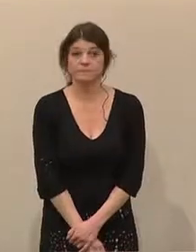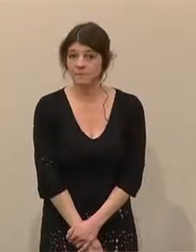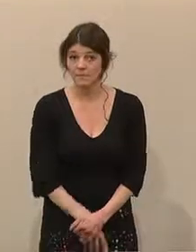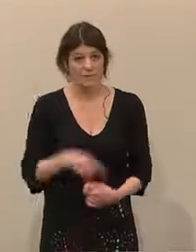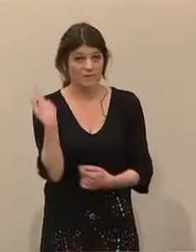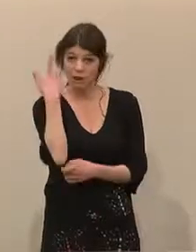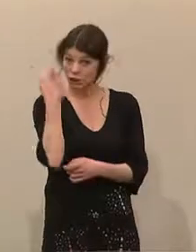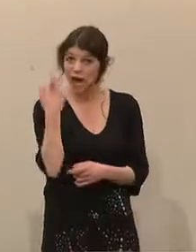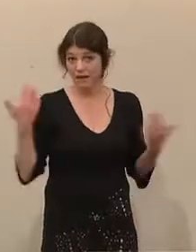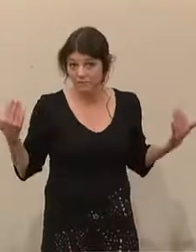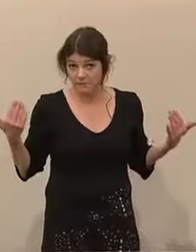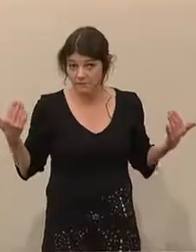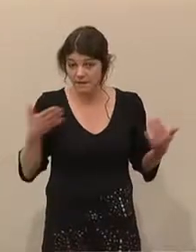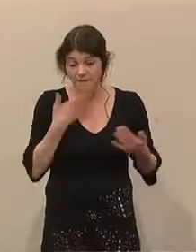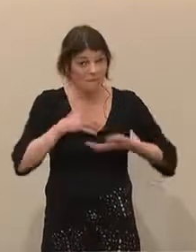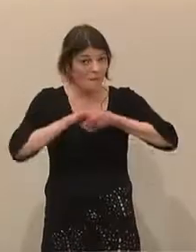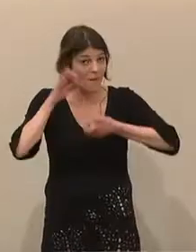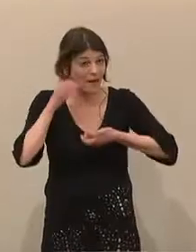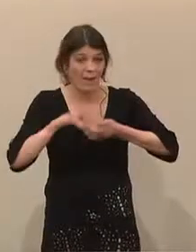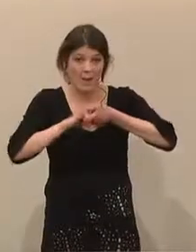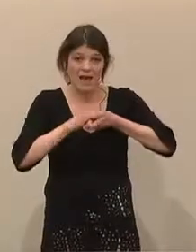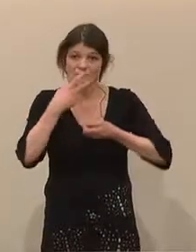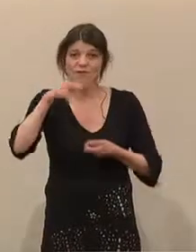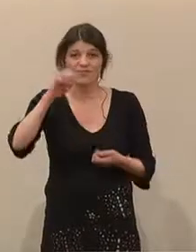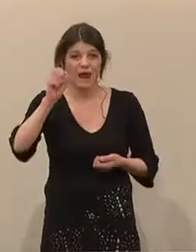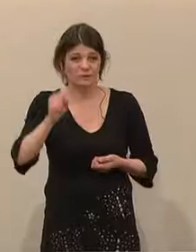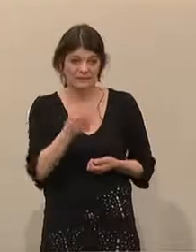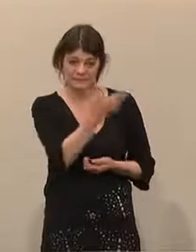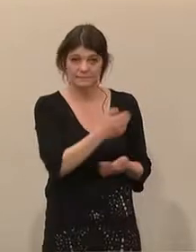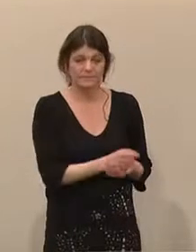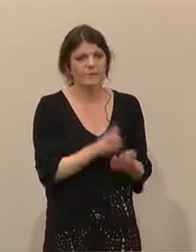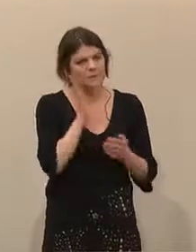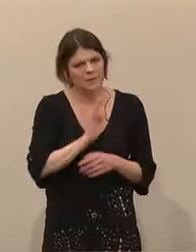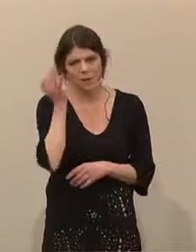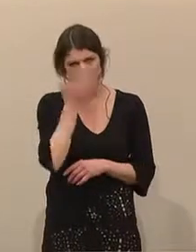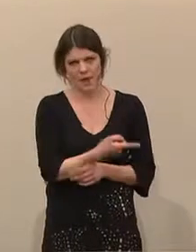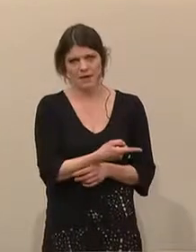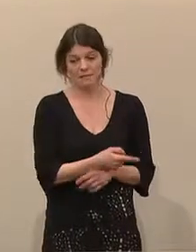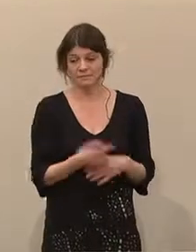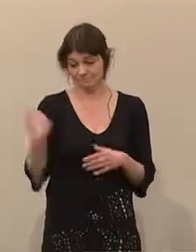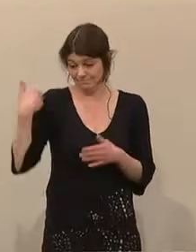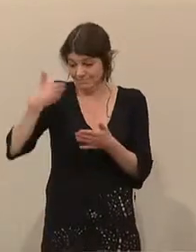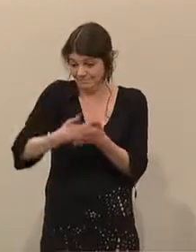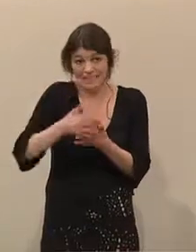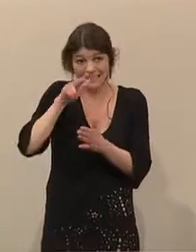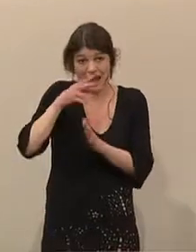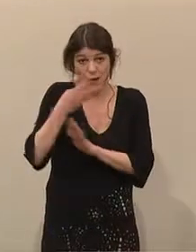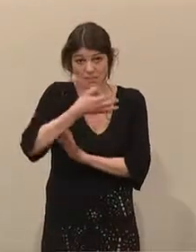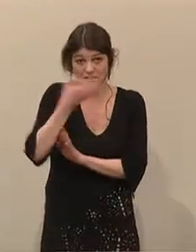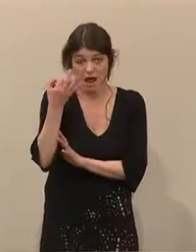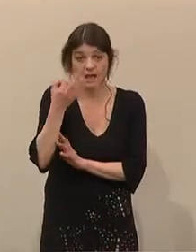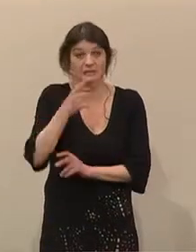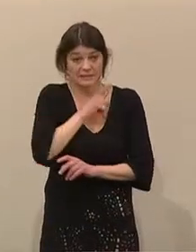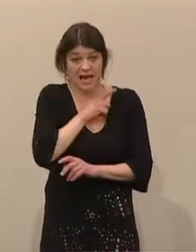Wir starten, liebe Kolleginnen und Kollegen von den NEOS. Sie müssen bedenken, es ist 93 Tage her, seit